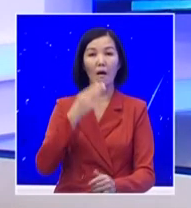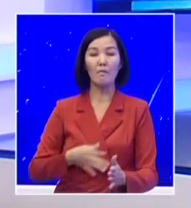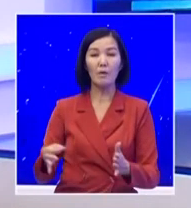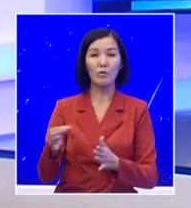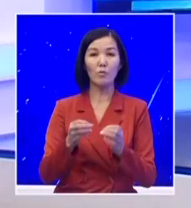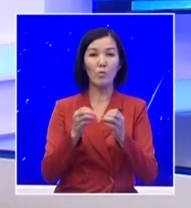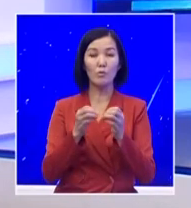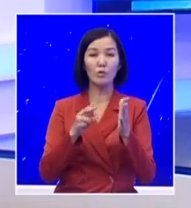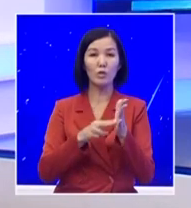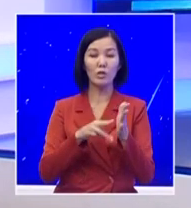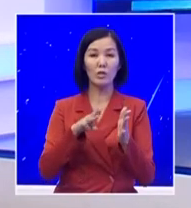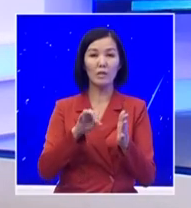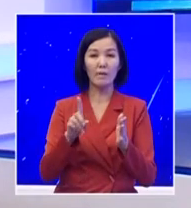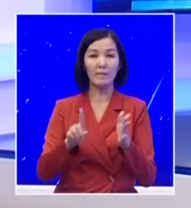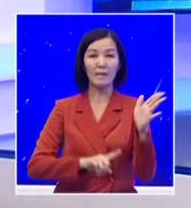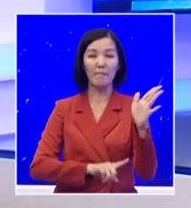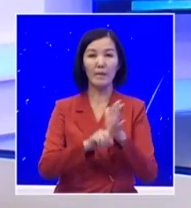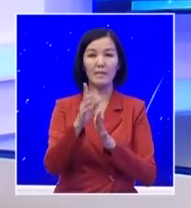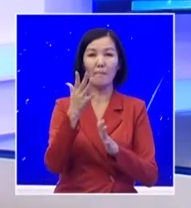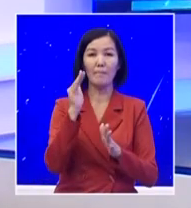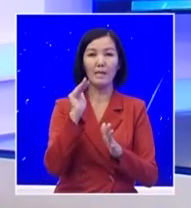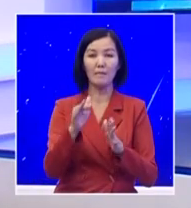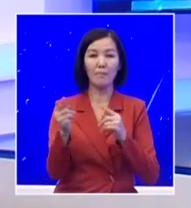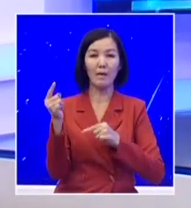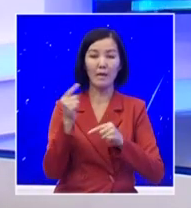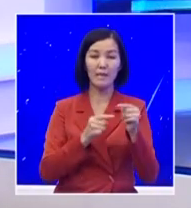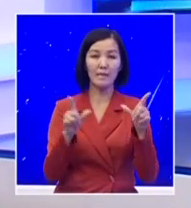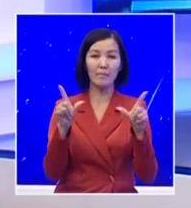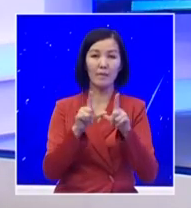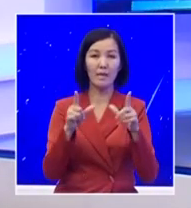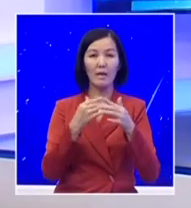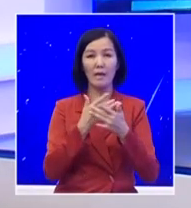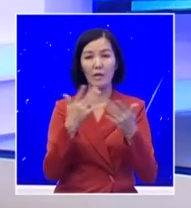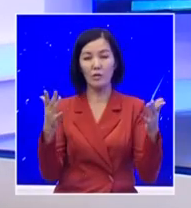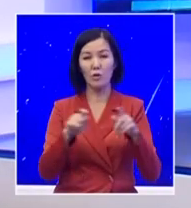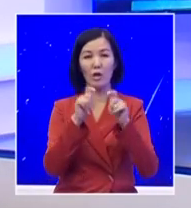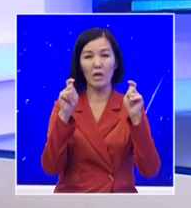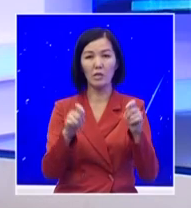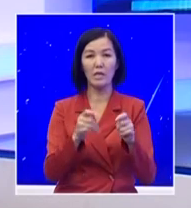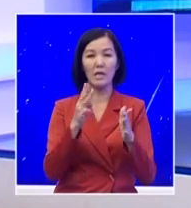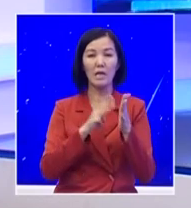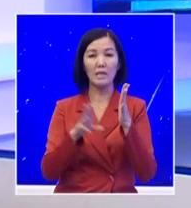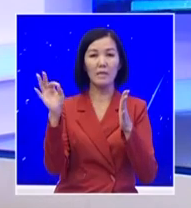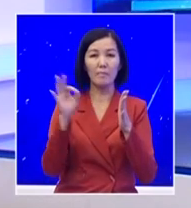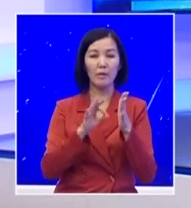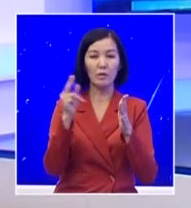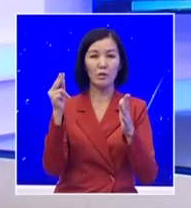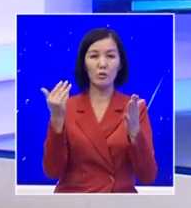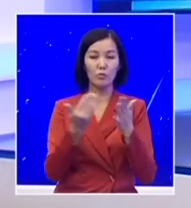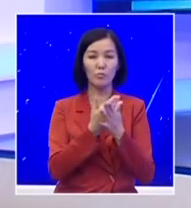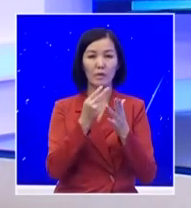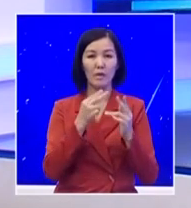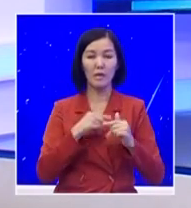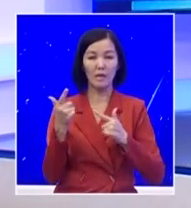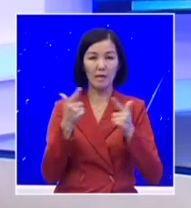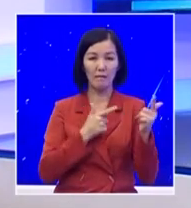Облыста 17 тамыздан бастап 5000-нан астам кәсіпкерлік субъектісі өзін жалғастырады. Қазір олардың 80%-ы жұмысқа қайта кірісуге